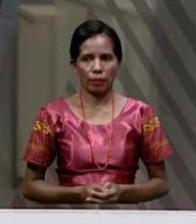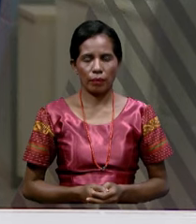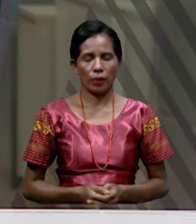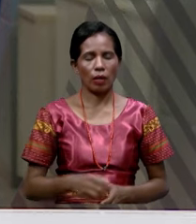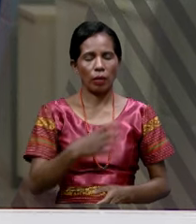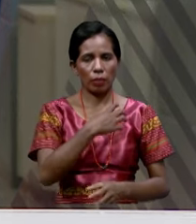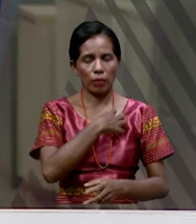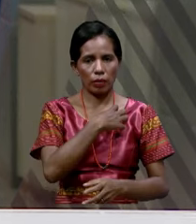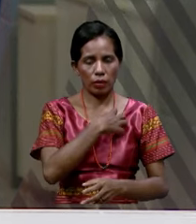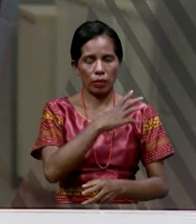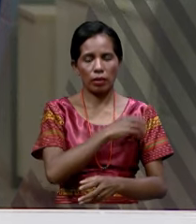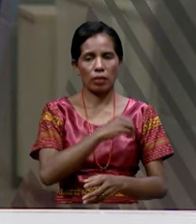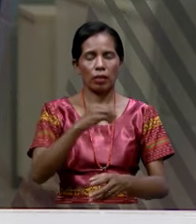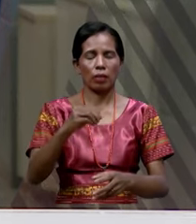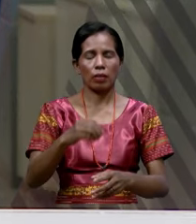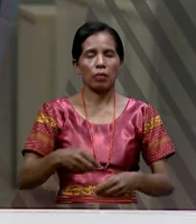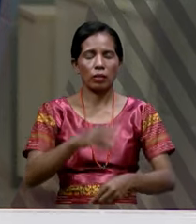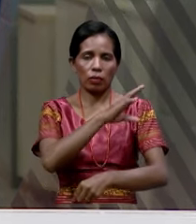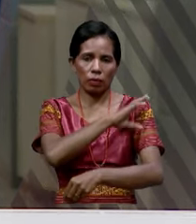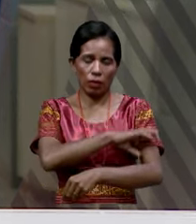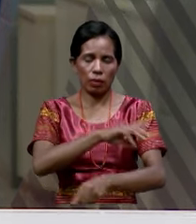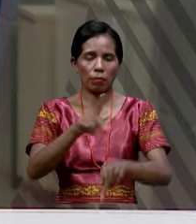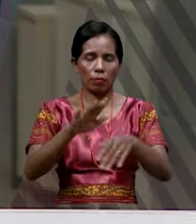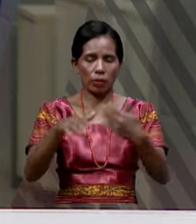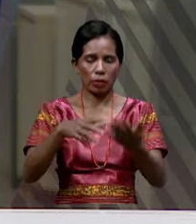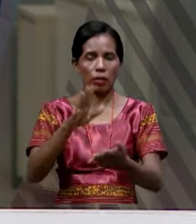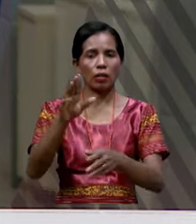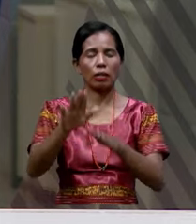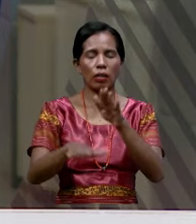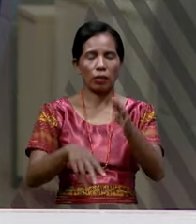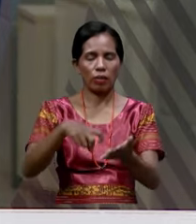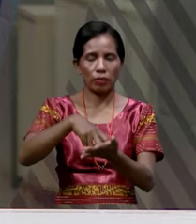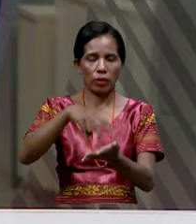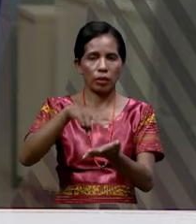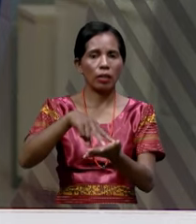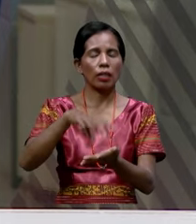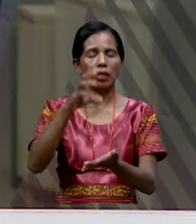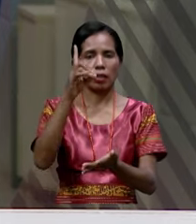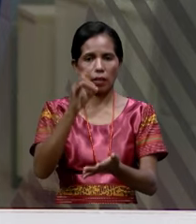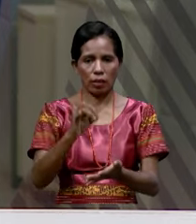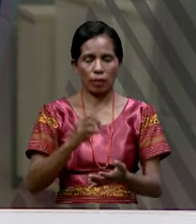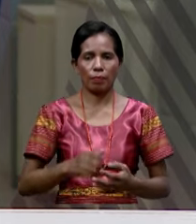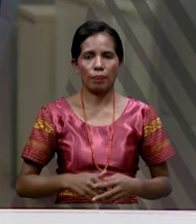Peniteli garante seguranza basarani sira nebetu irvia sacra iha capital dili.